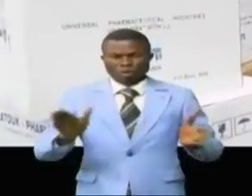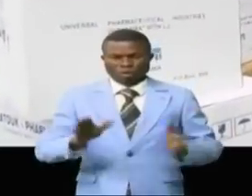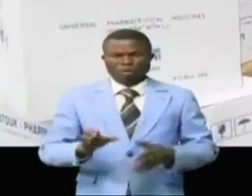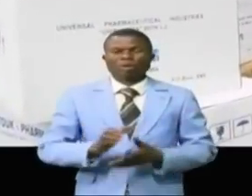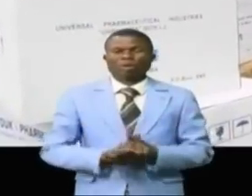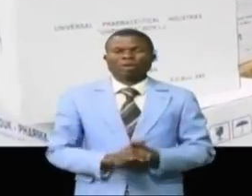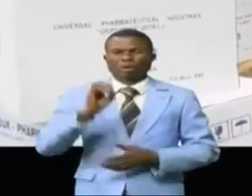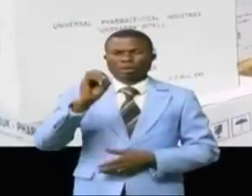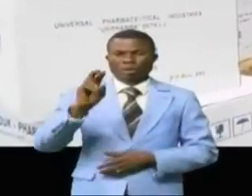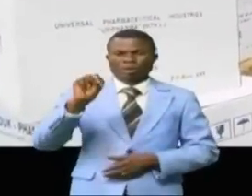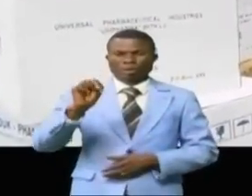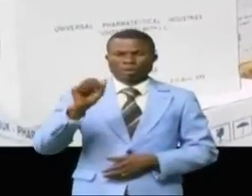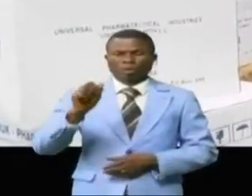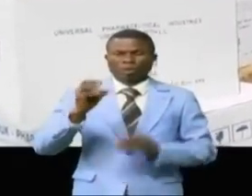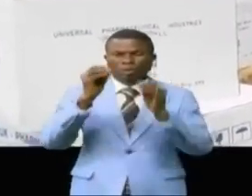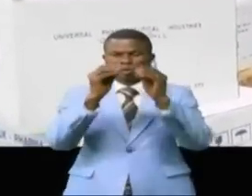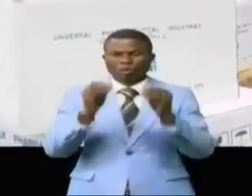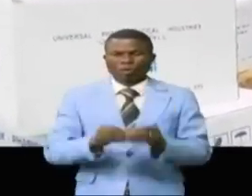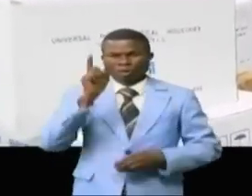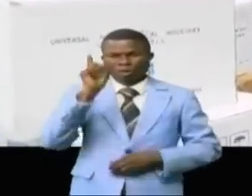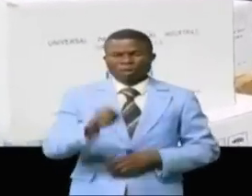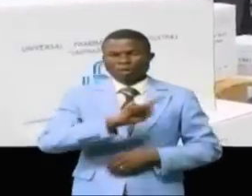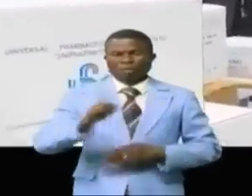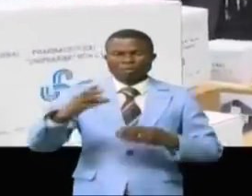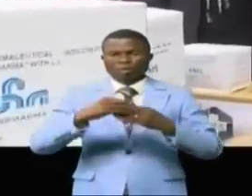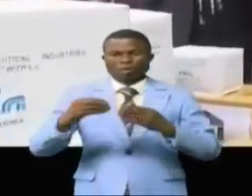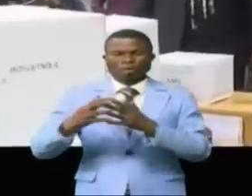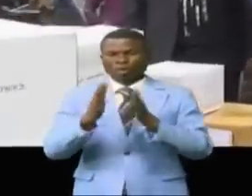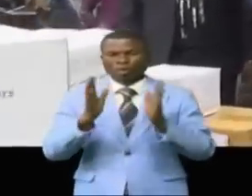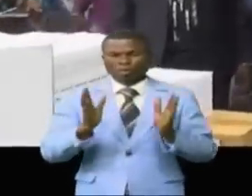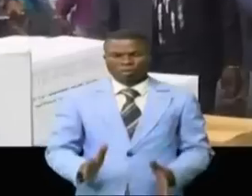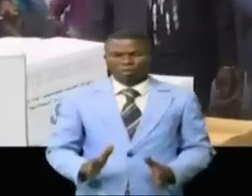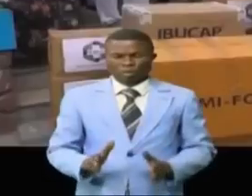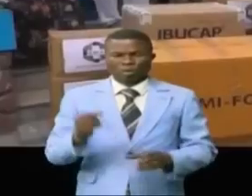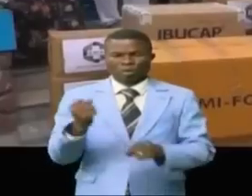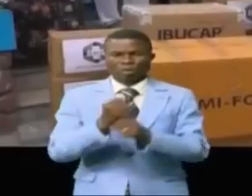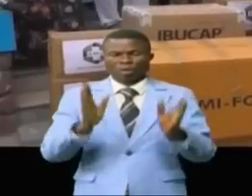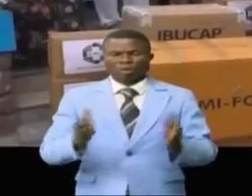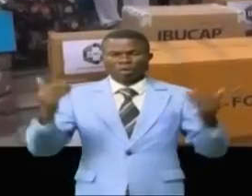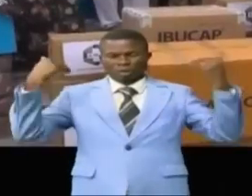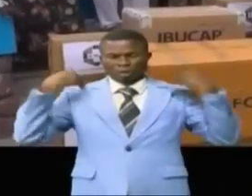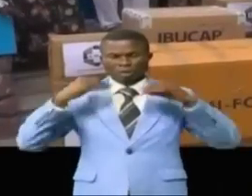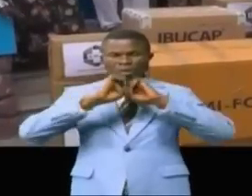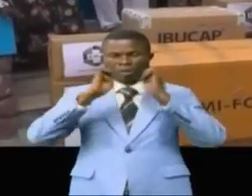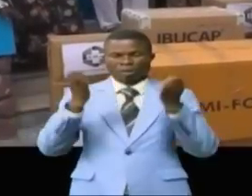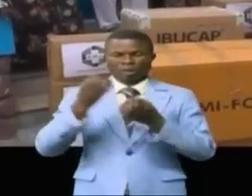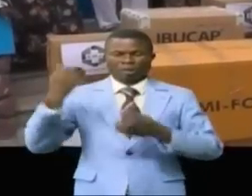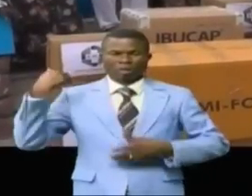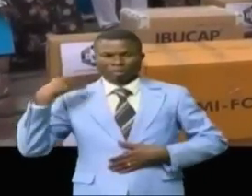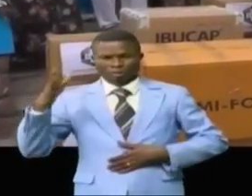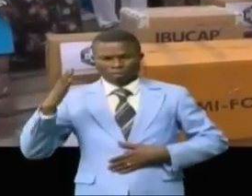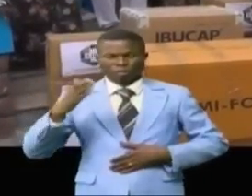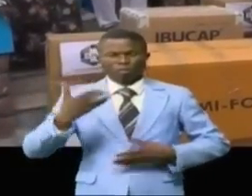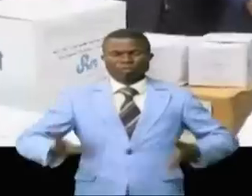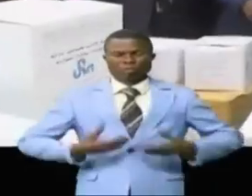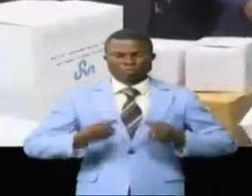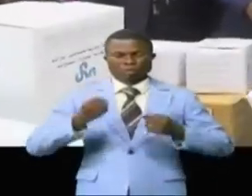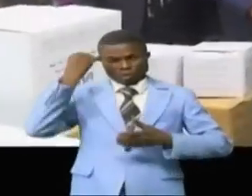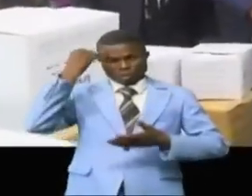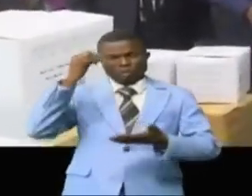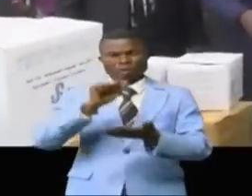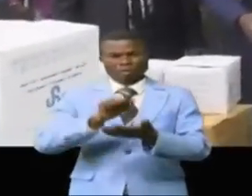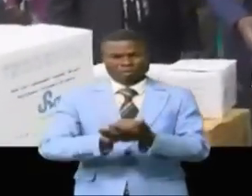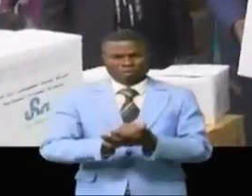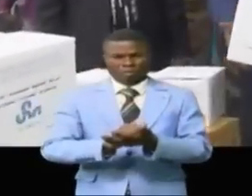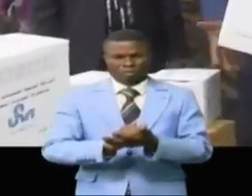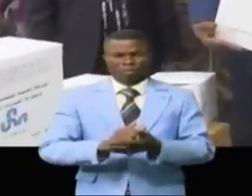à un coût global de 100 000 dollars américains. Les agents et cadres de cette entreprise publique ont salué cette initiative